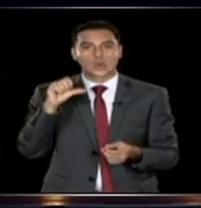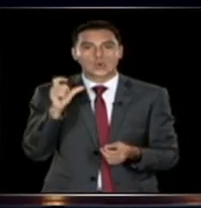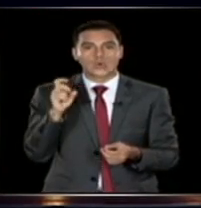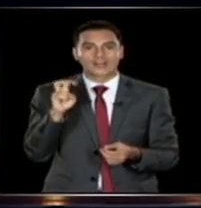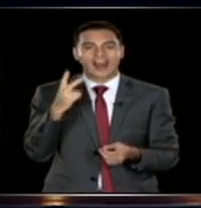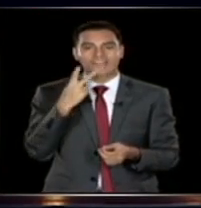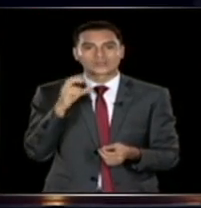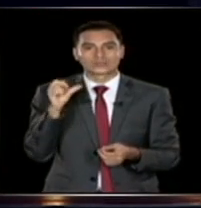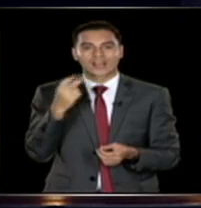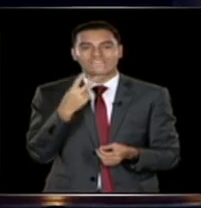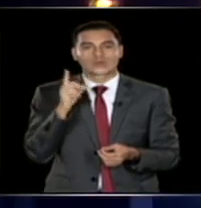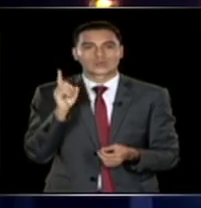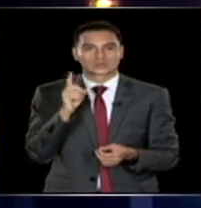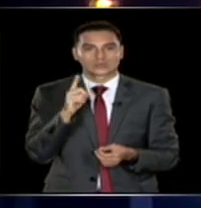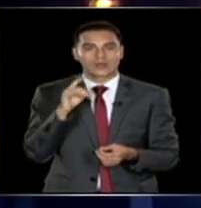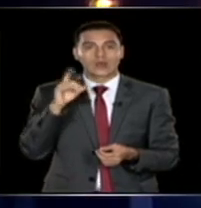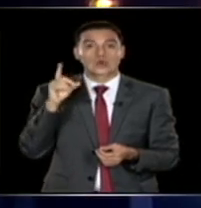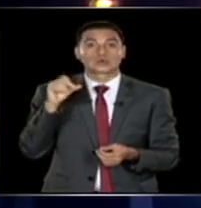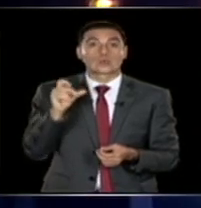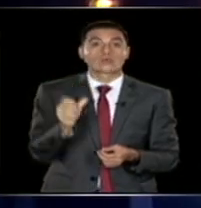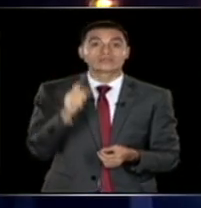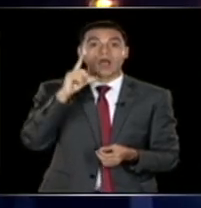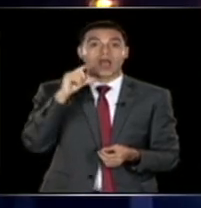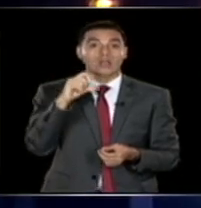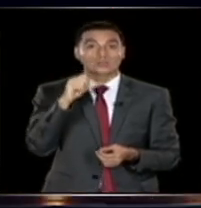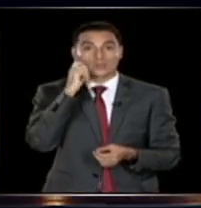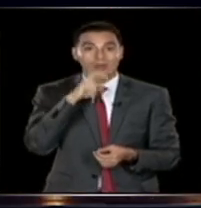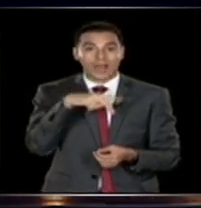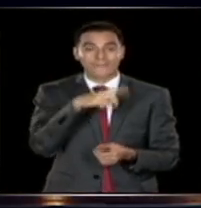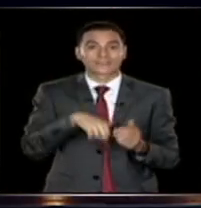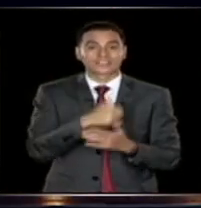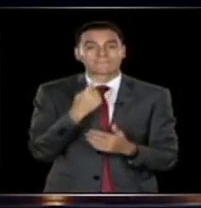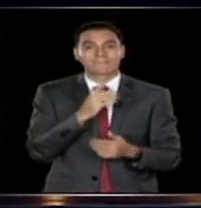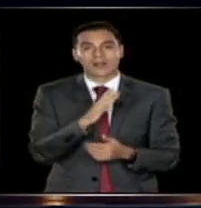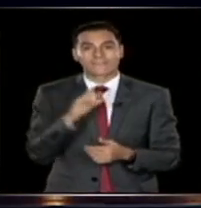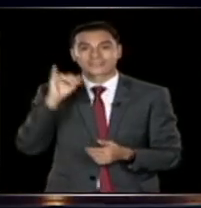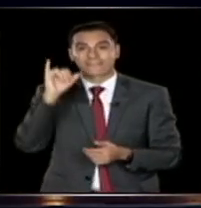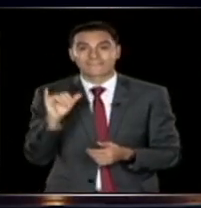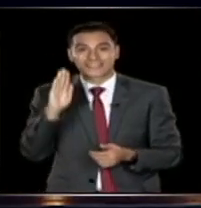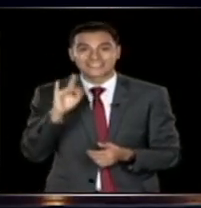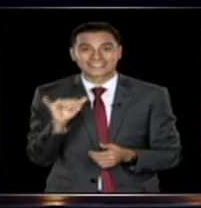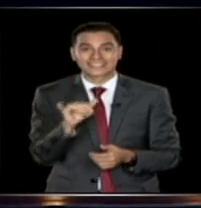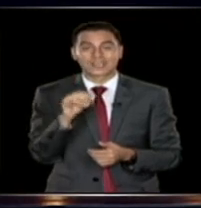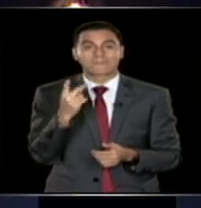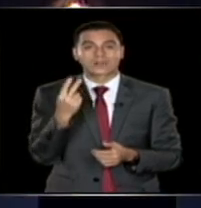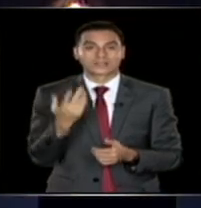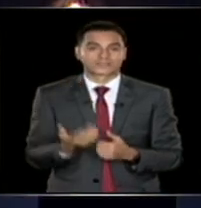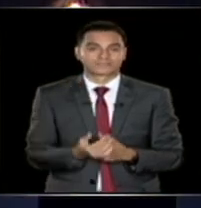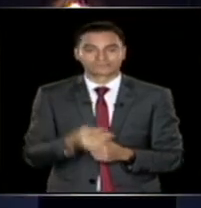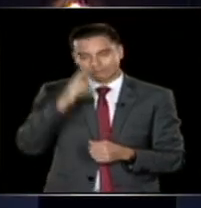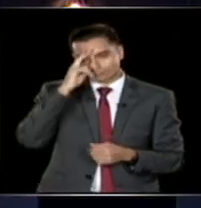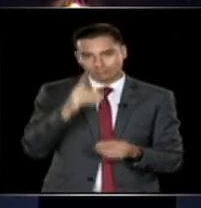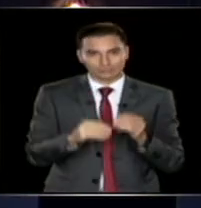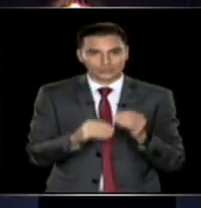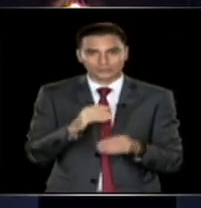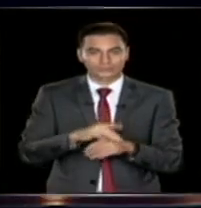2009-2011. رونالدو كسبها مرة واحدة بس. هارد لك يا عطية، هارد لك. إسلام سعد،